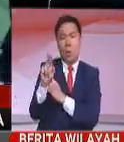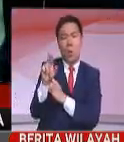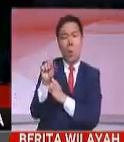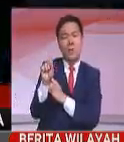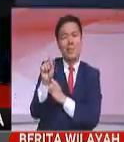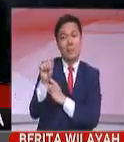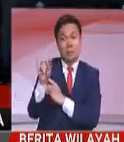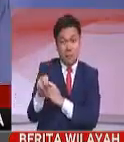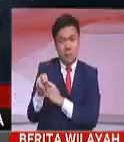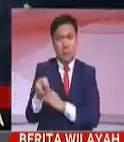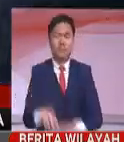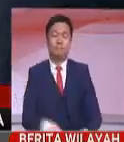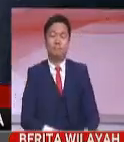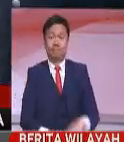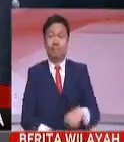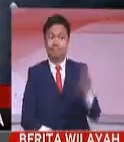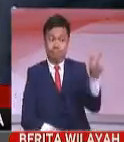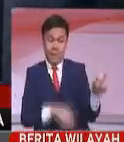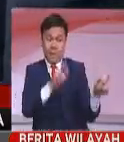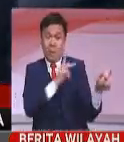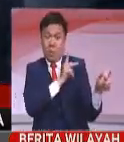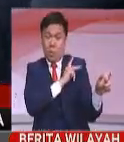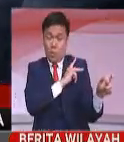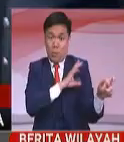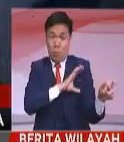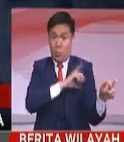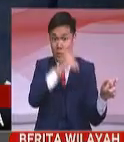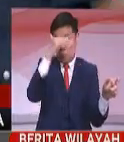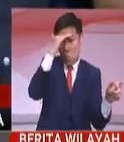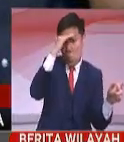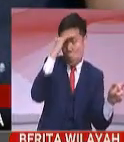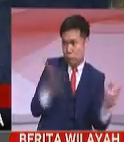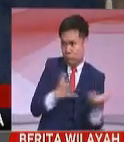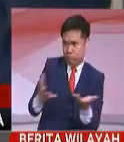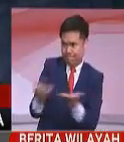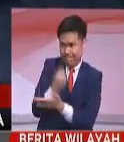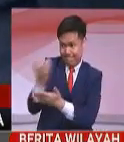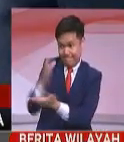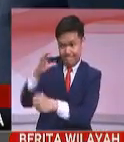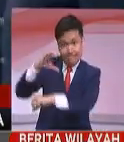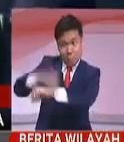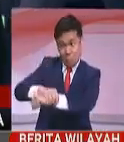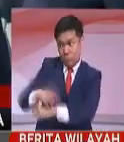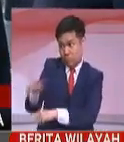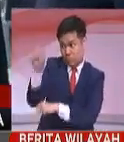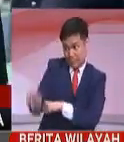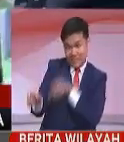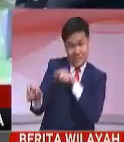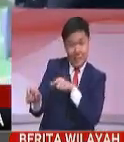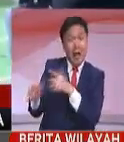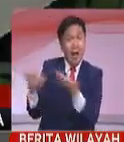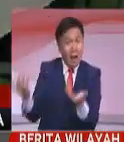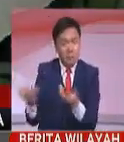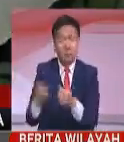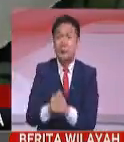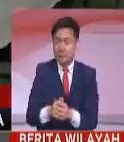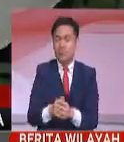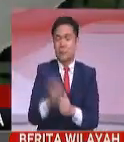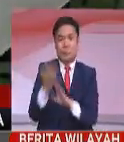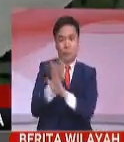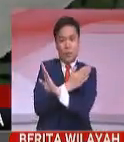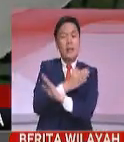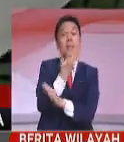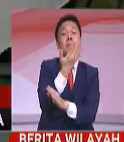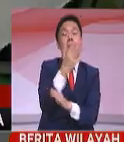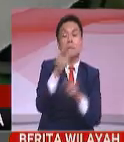Ketua Polis Johor, Dato' Ayub Khan Maidin PC berkata tangkapan terbaru itu hasil operasi susulan selepas tangkapan